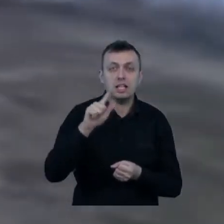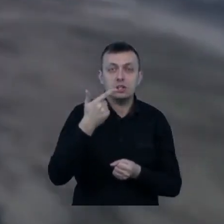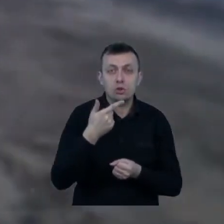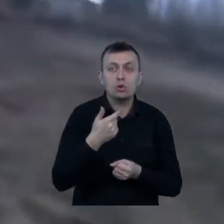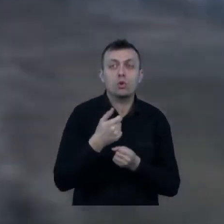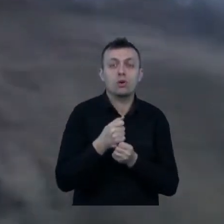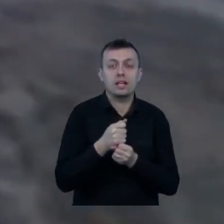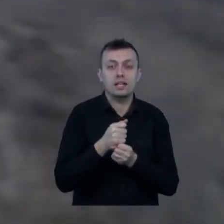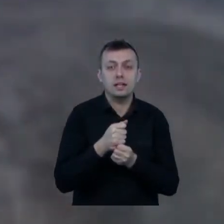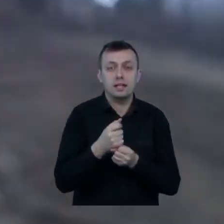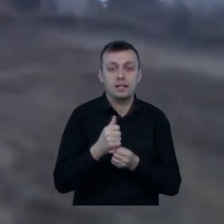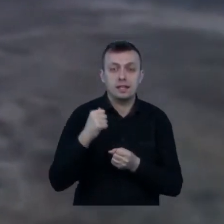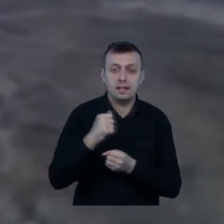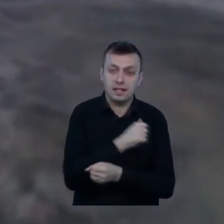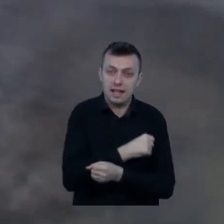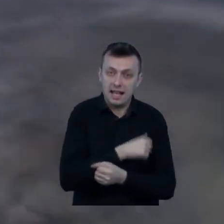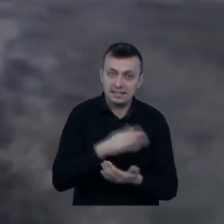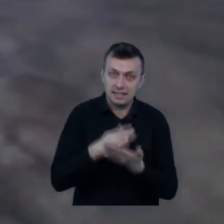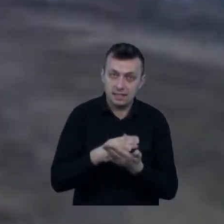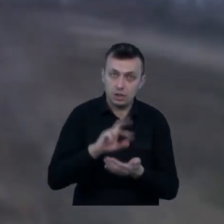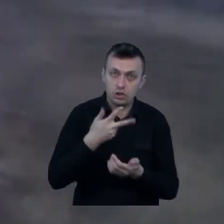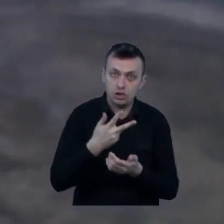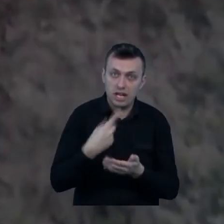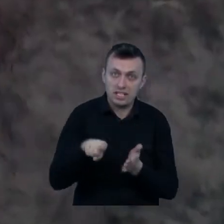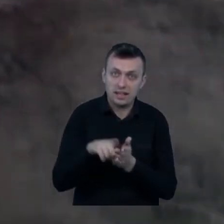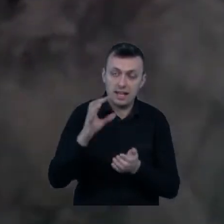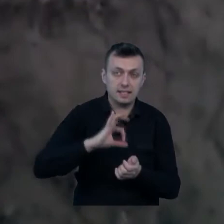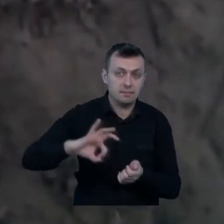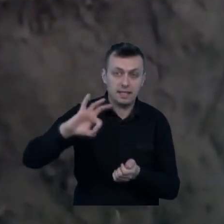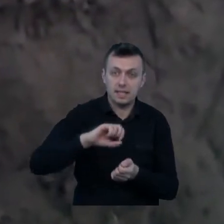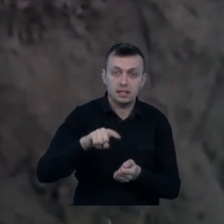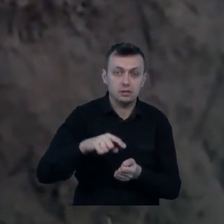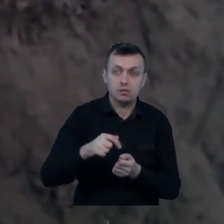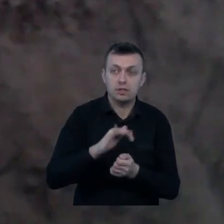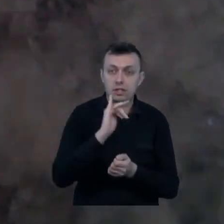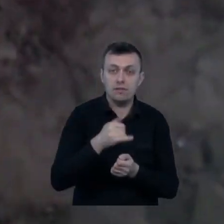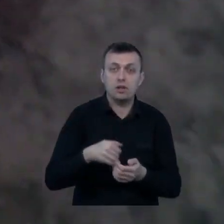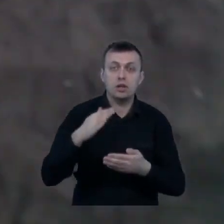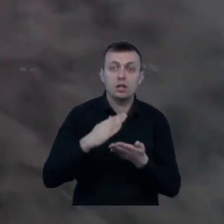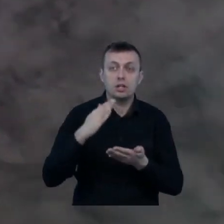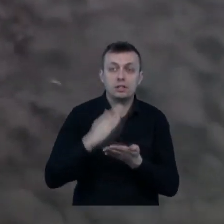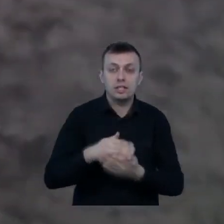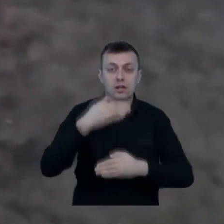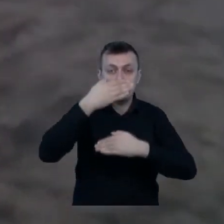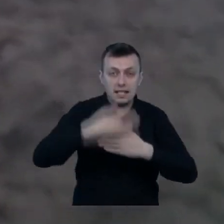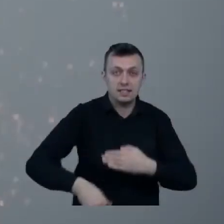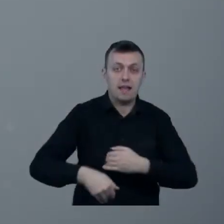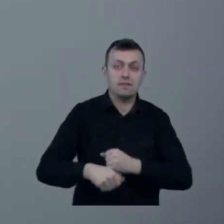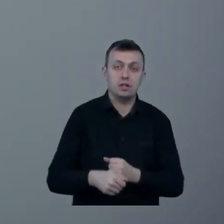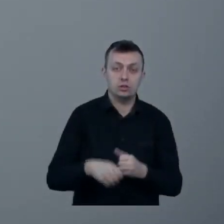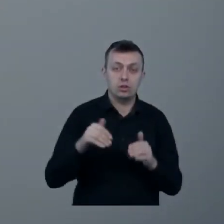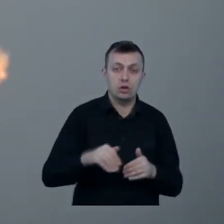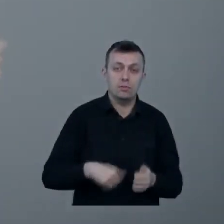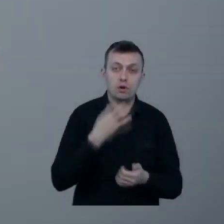klasa 3 jest przeznaczona wyłącznie do profesjonalnych pokazów pirotechnicznych. Odpalając petardy należy przewidzieć tor lotu i miejsce upadku.